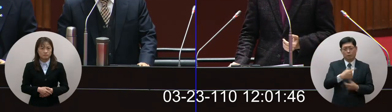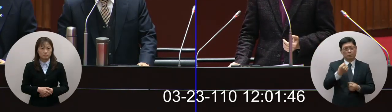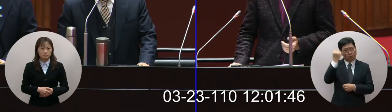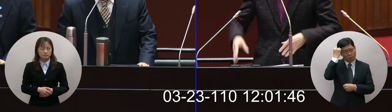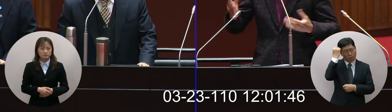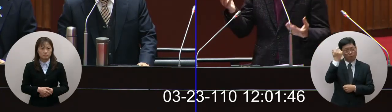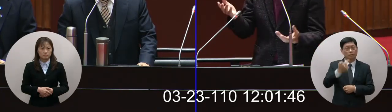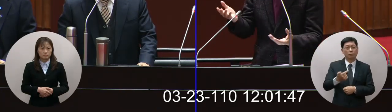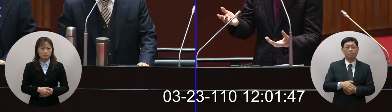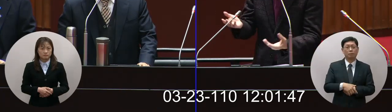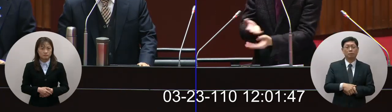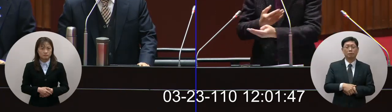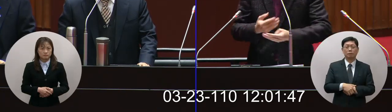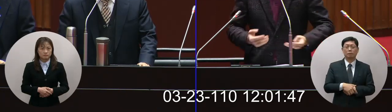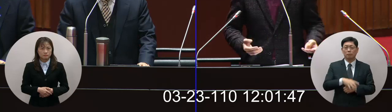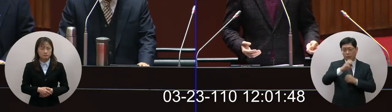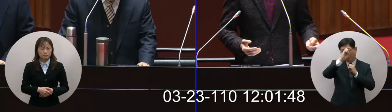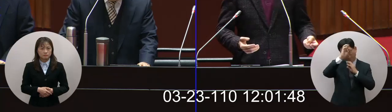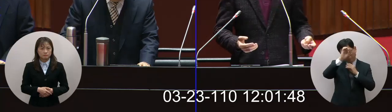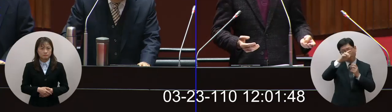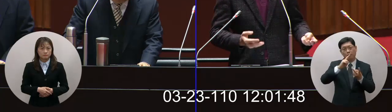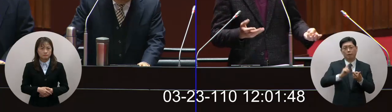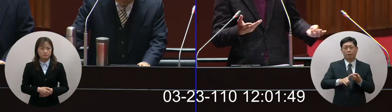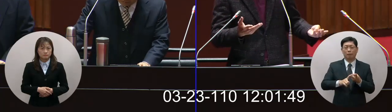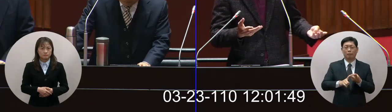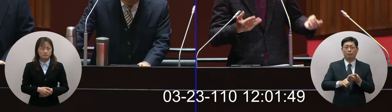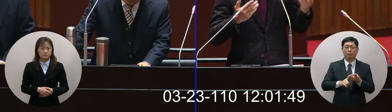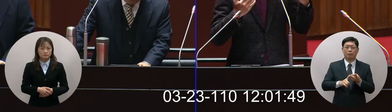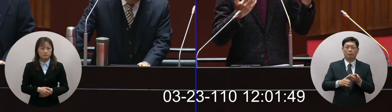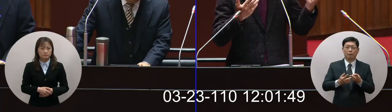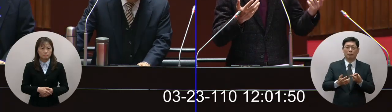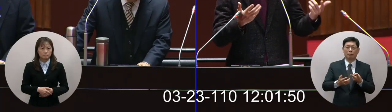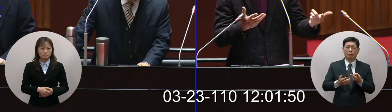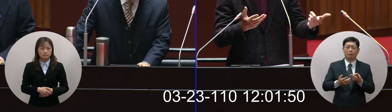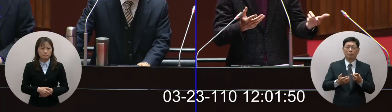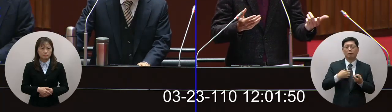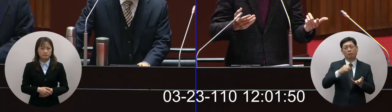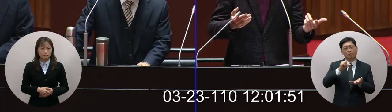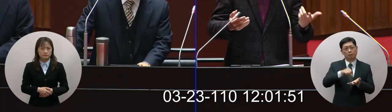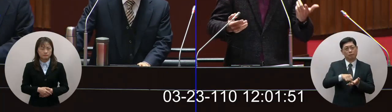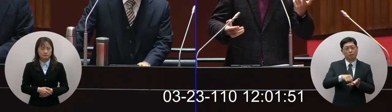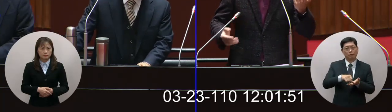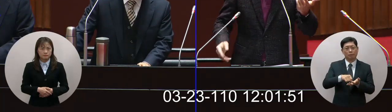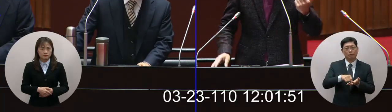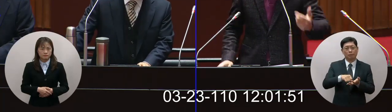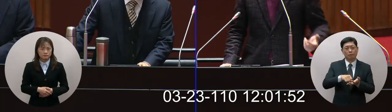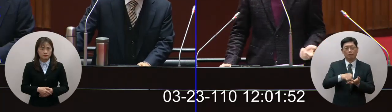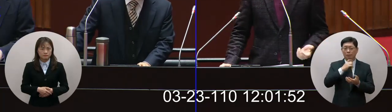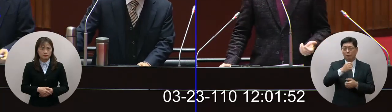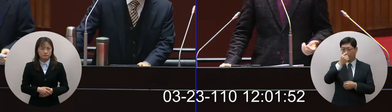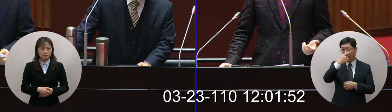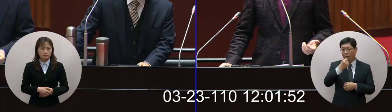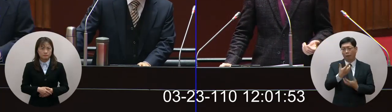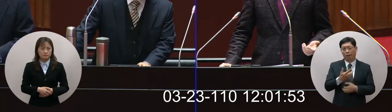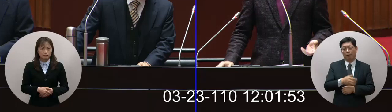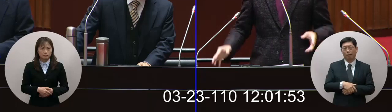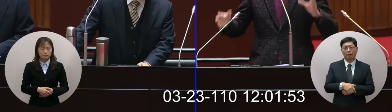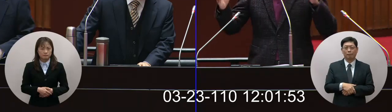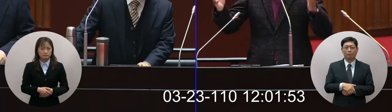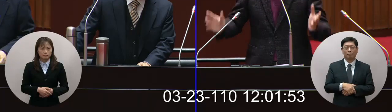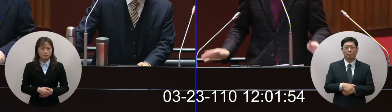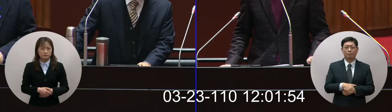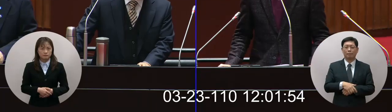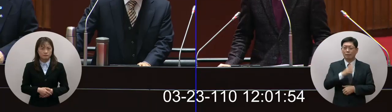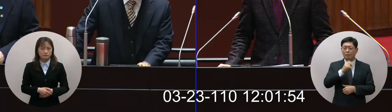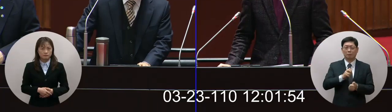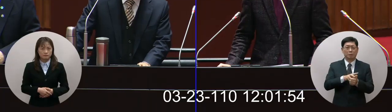哈，种凤梨的，哦，种莲雾的，